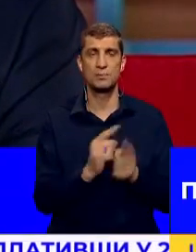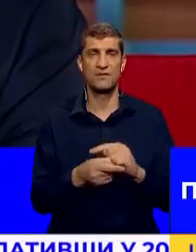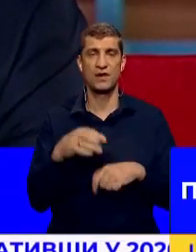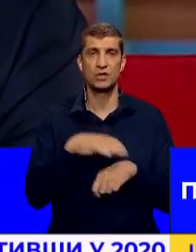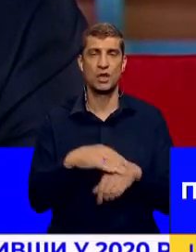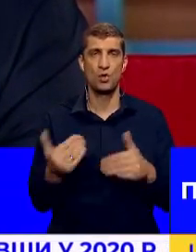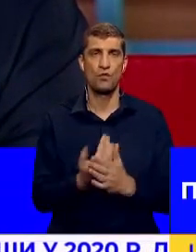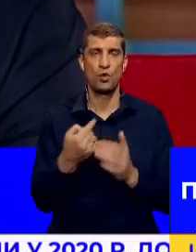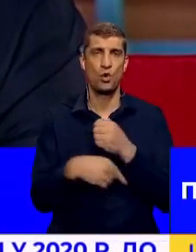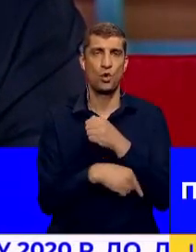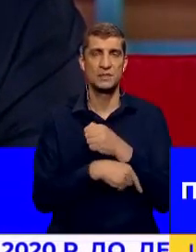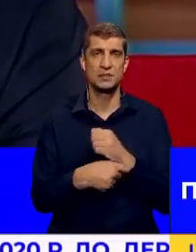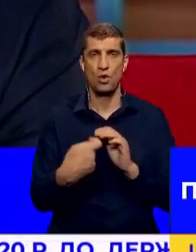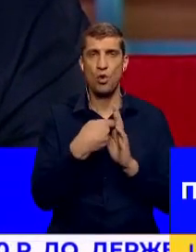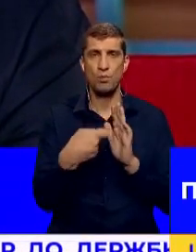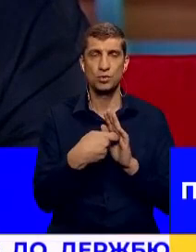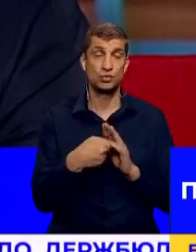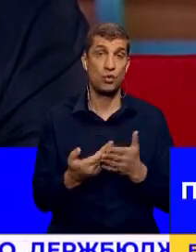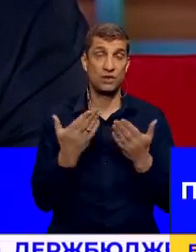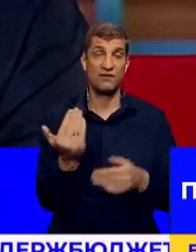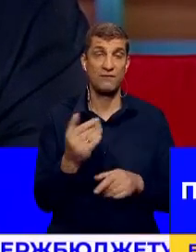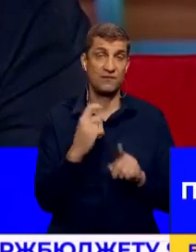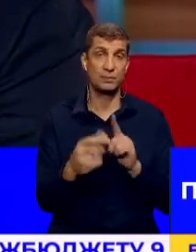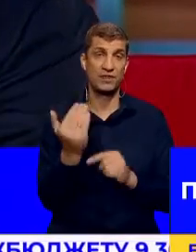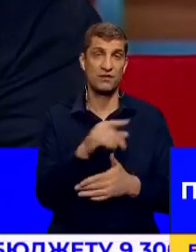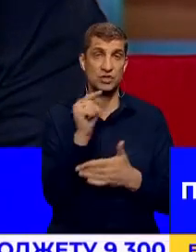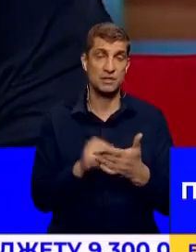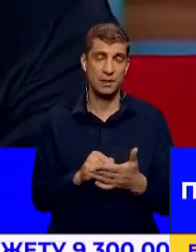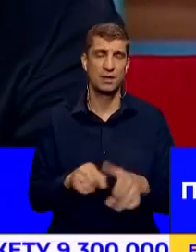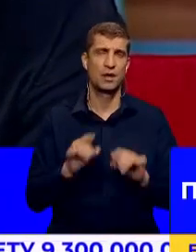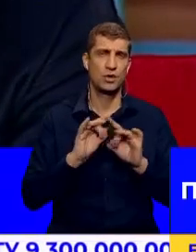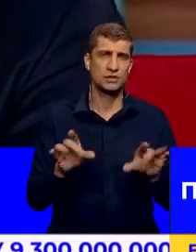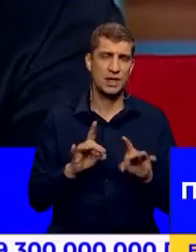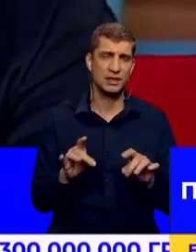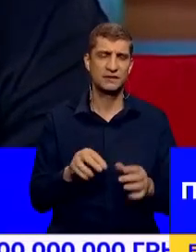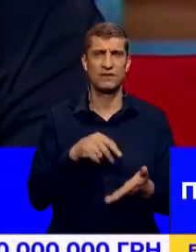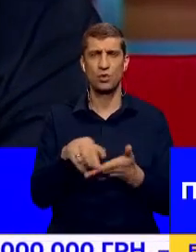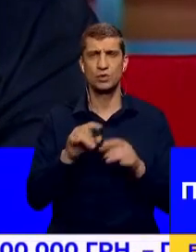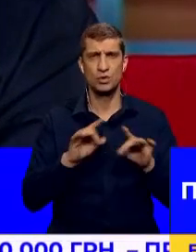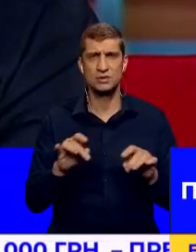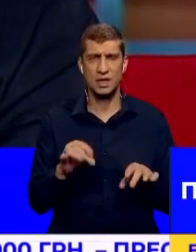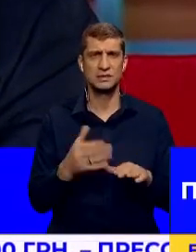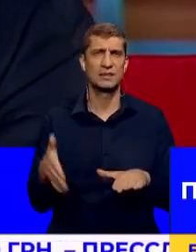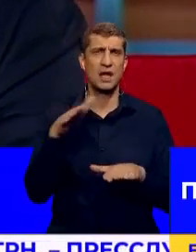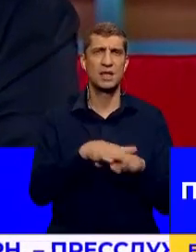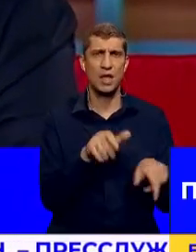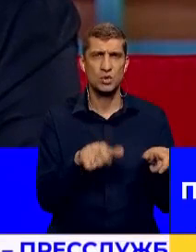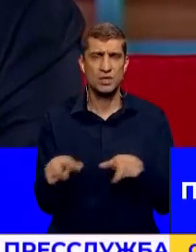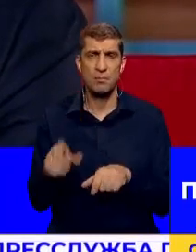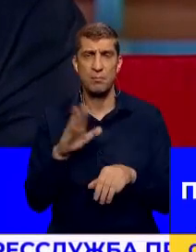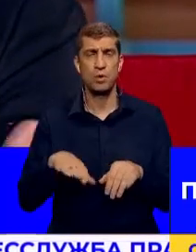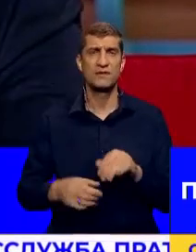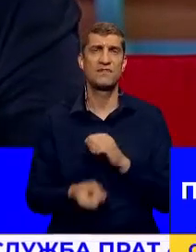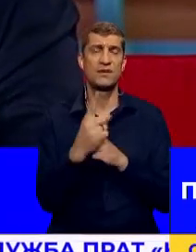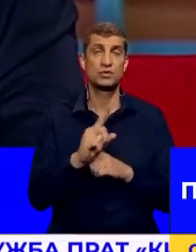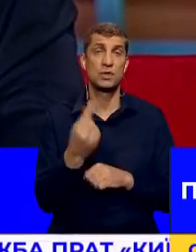на нову корупційну кормушку. От вам відповідь на ваше запитання. Розказували, виходять, розказують, накладають санкції. Потім виявляється,